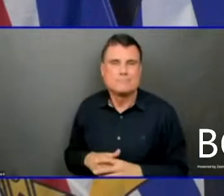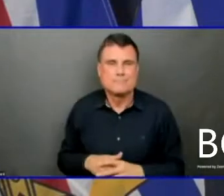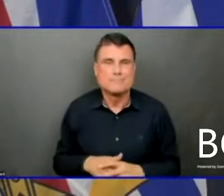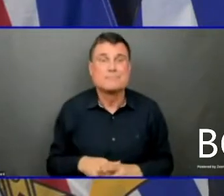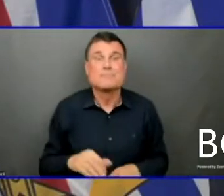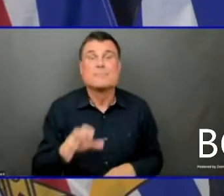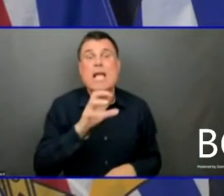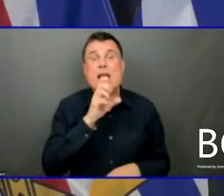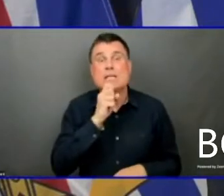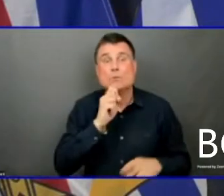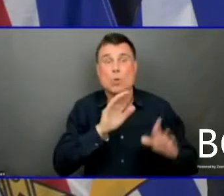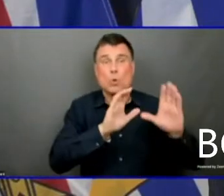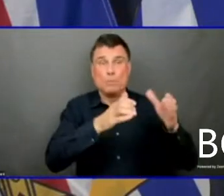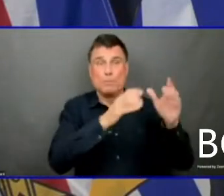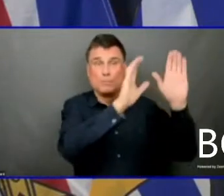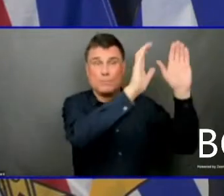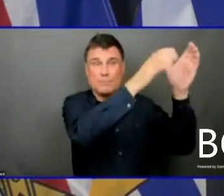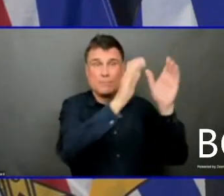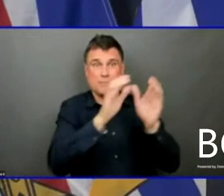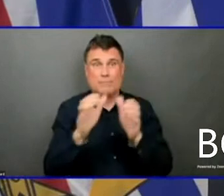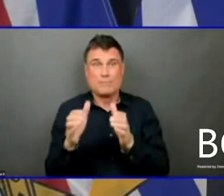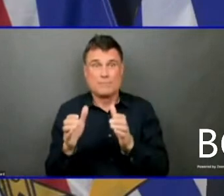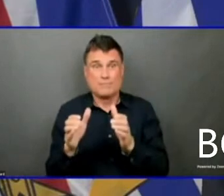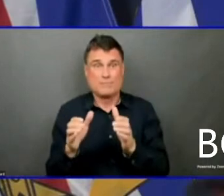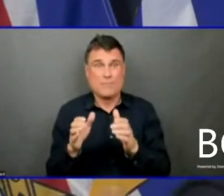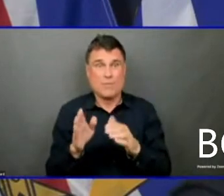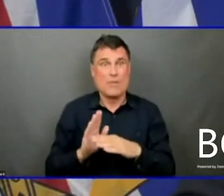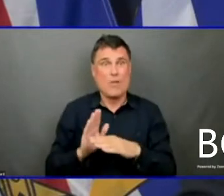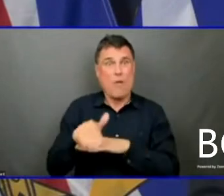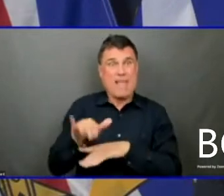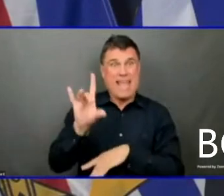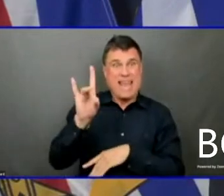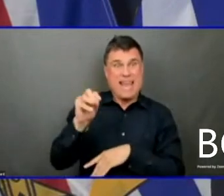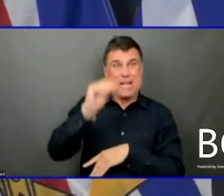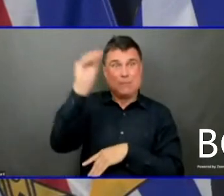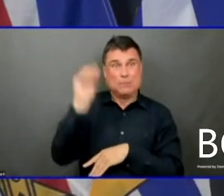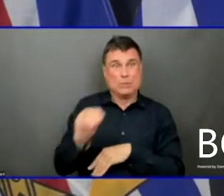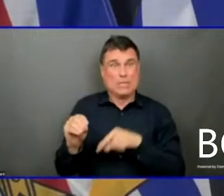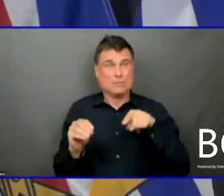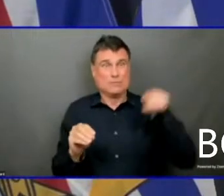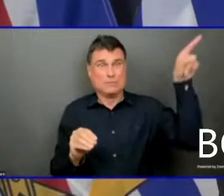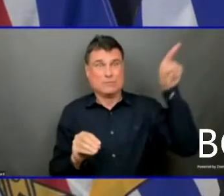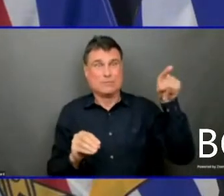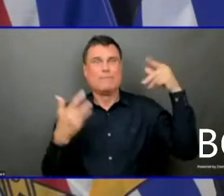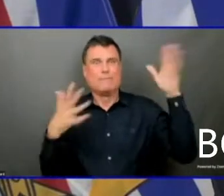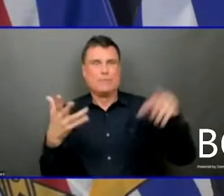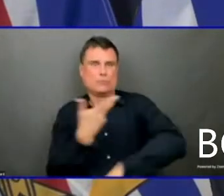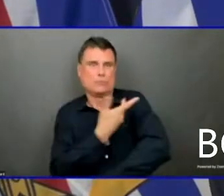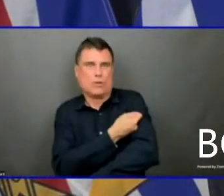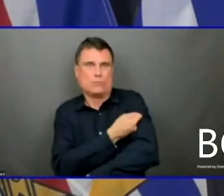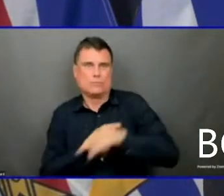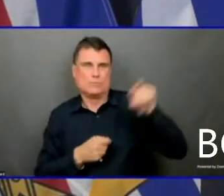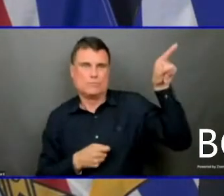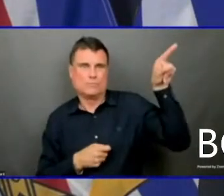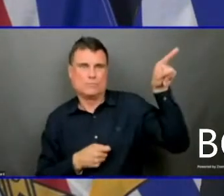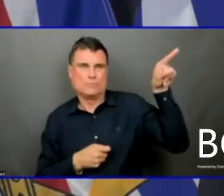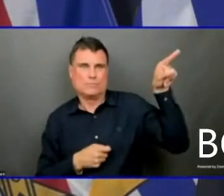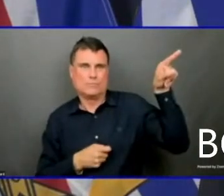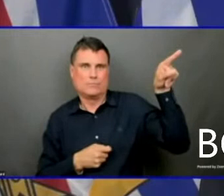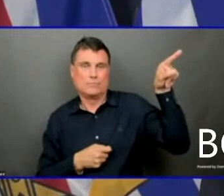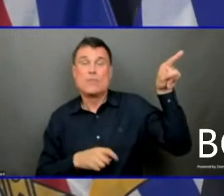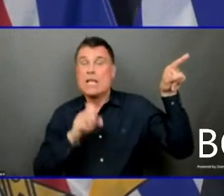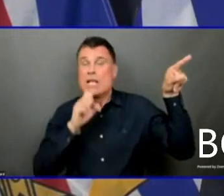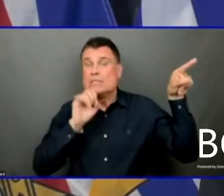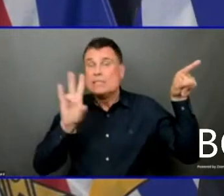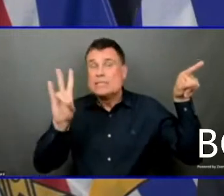50%应该差不多了，因为你要把12岁到17岁的，那么他说12岁到17岁的孩子的施打呢，计划呢